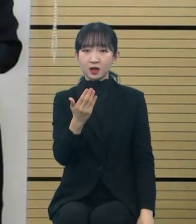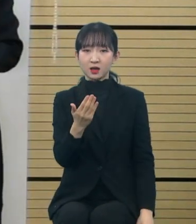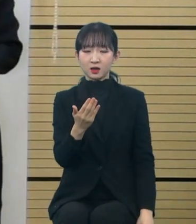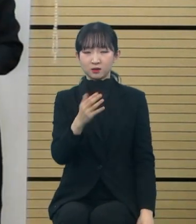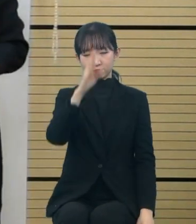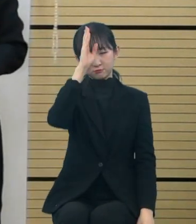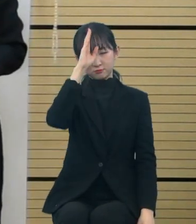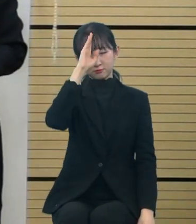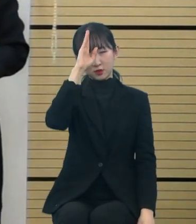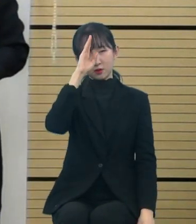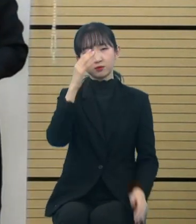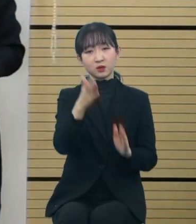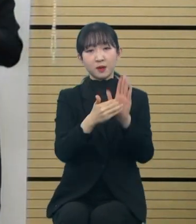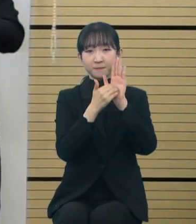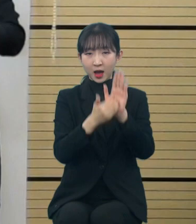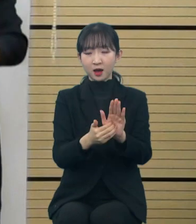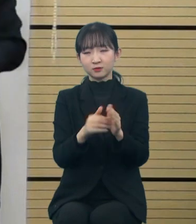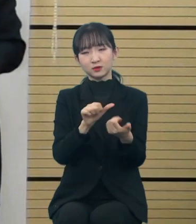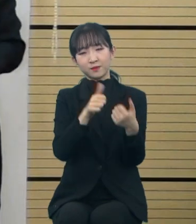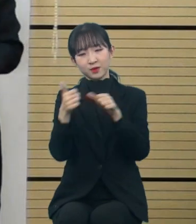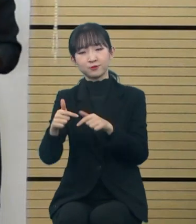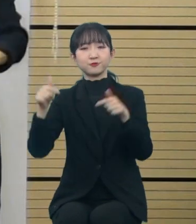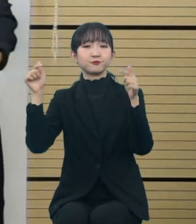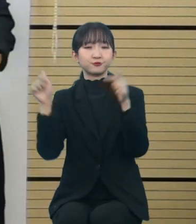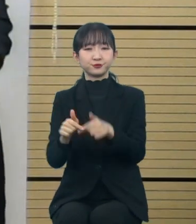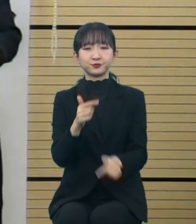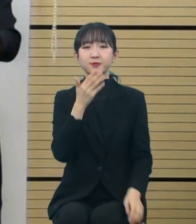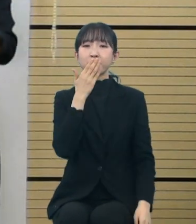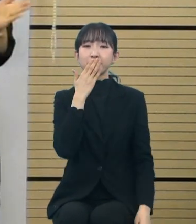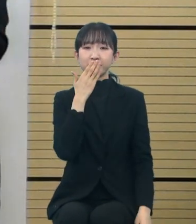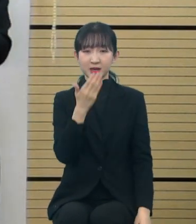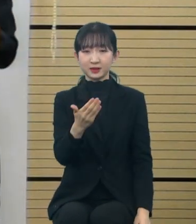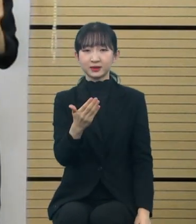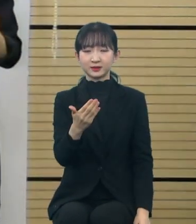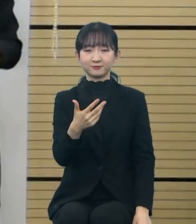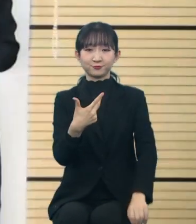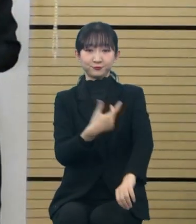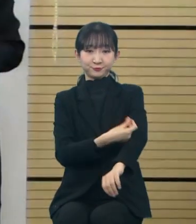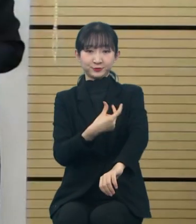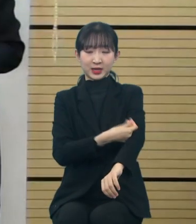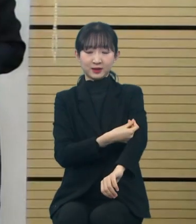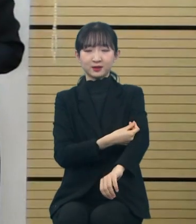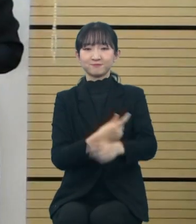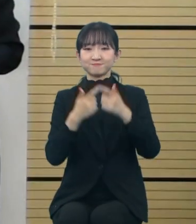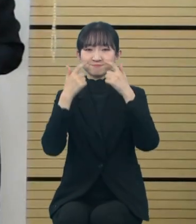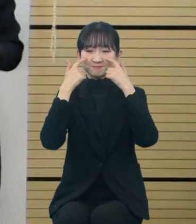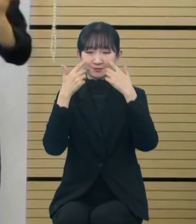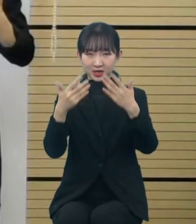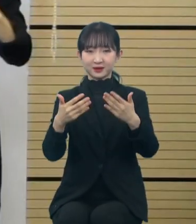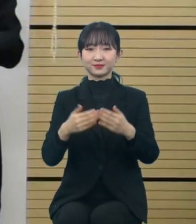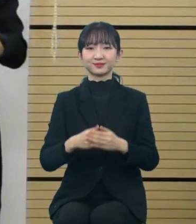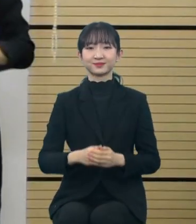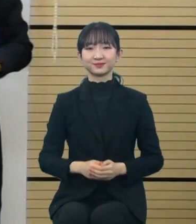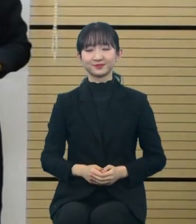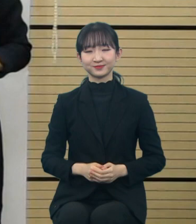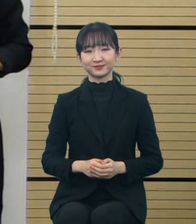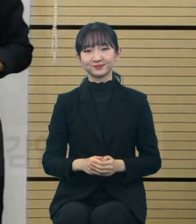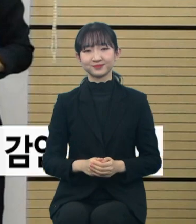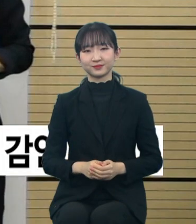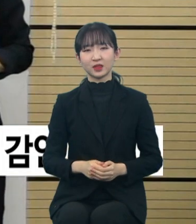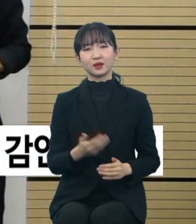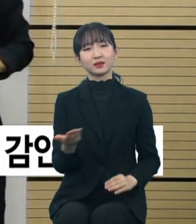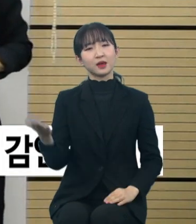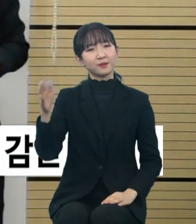사망 감소라는 예방접종 목표에 부합하는 백신이라는 점을 명백히 하였습니다.